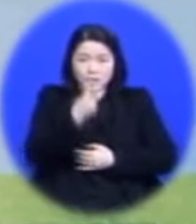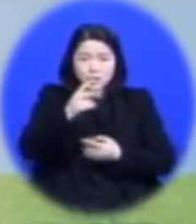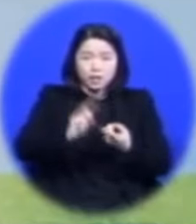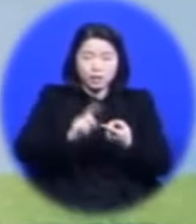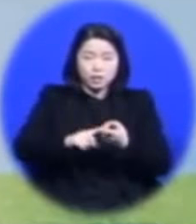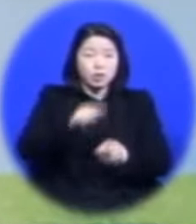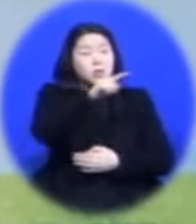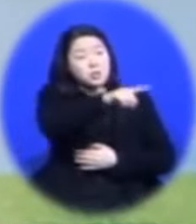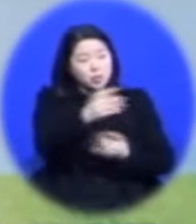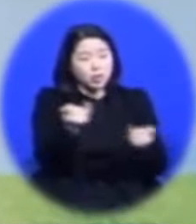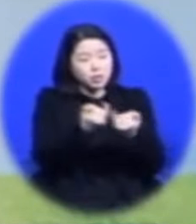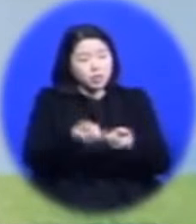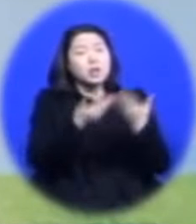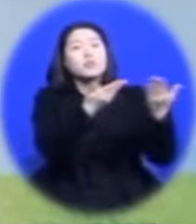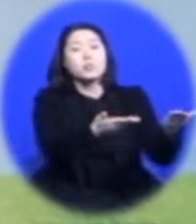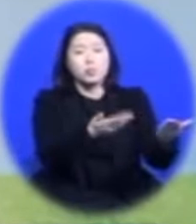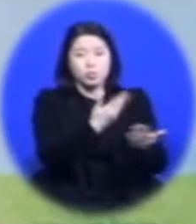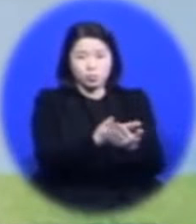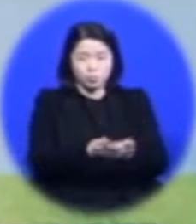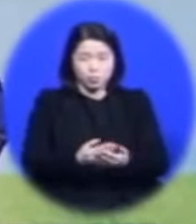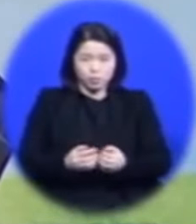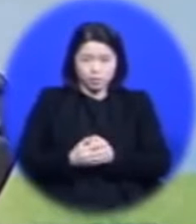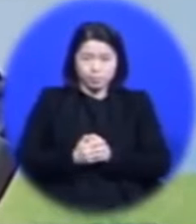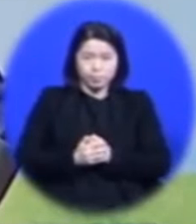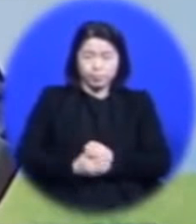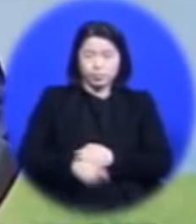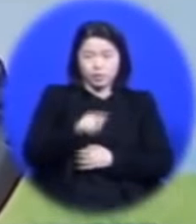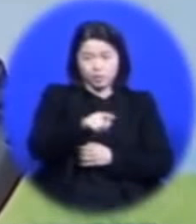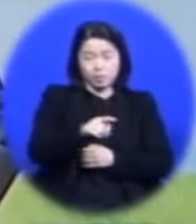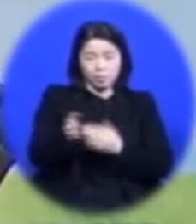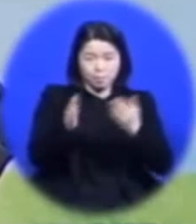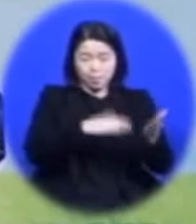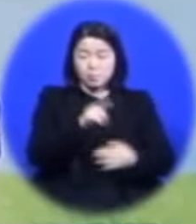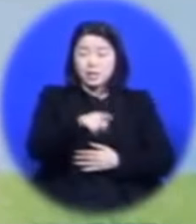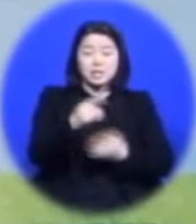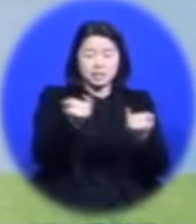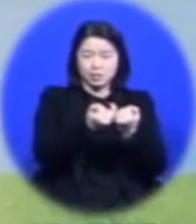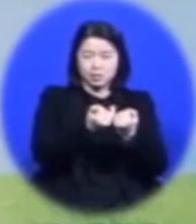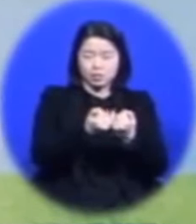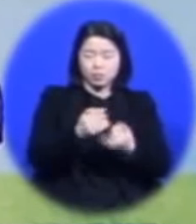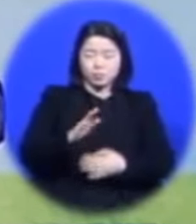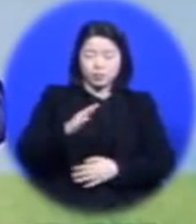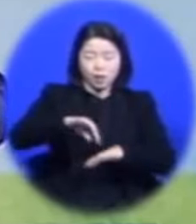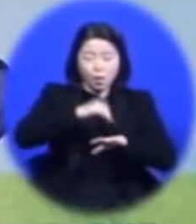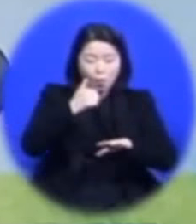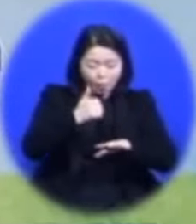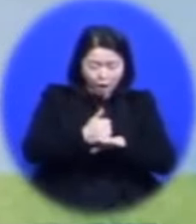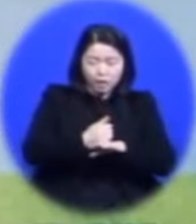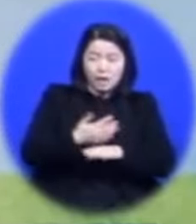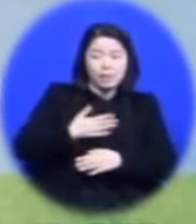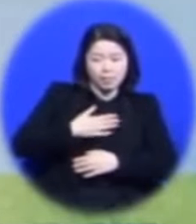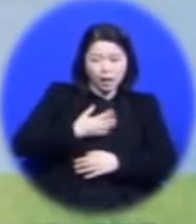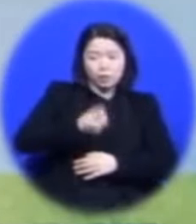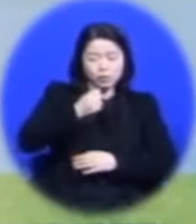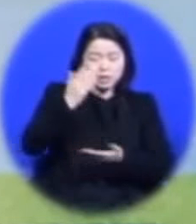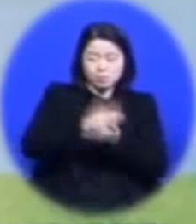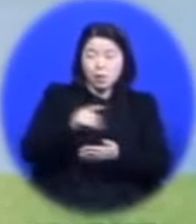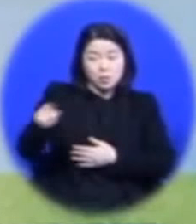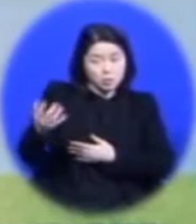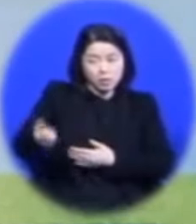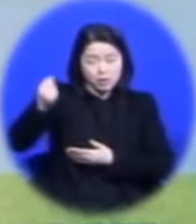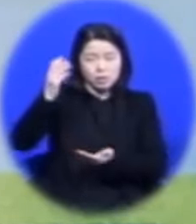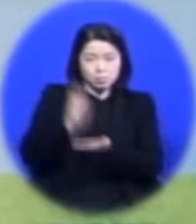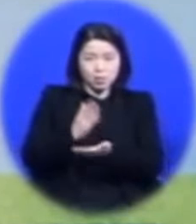여인에게 주소서 한 여인은 왕이여 내것도 되지 말게 하고 저 여자 것도 되지 말게